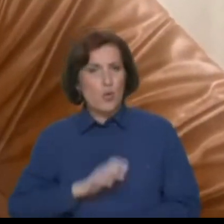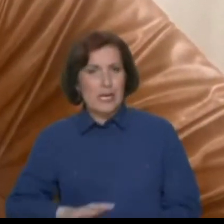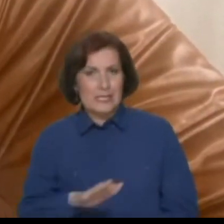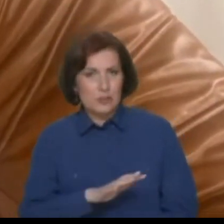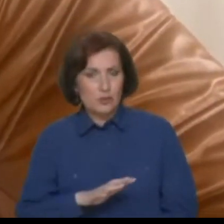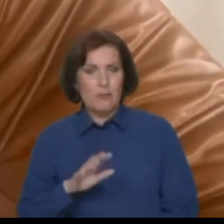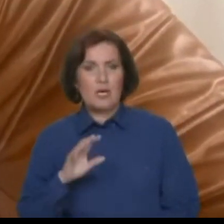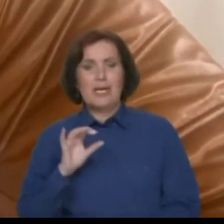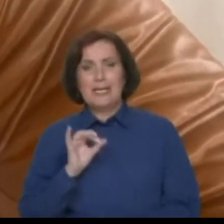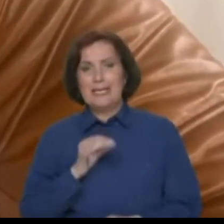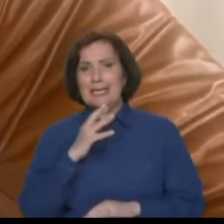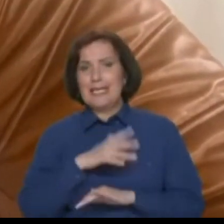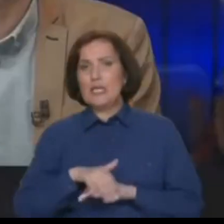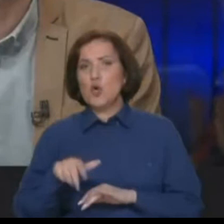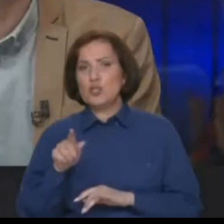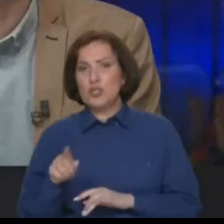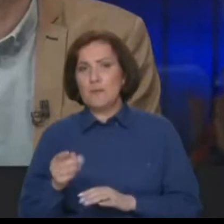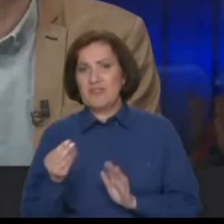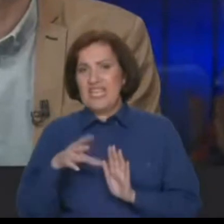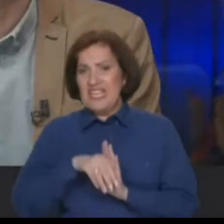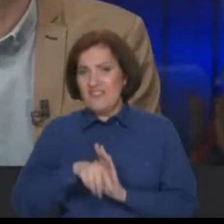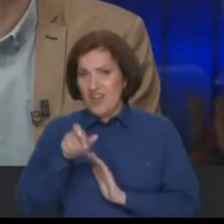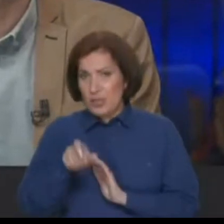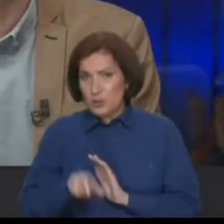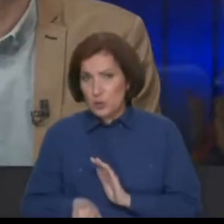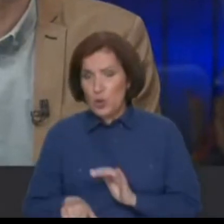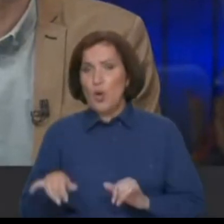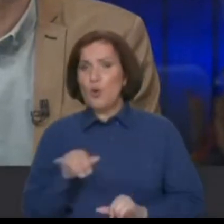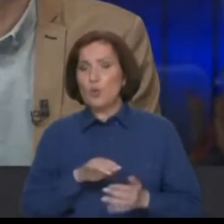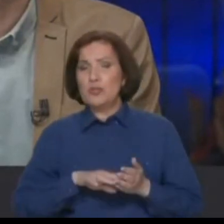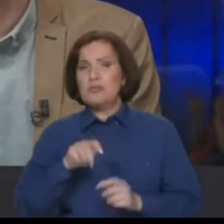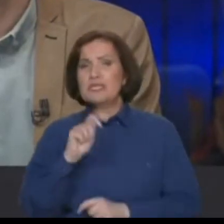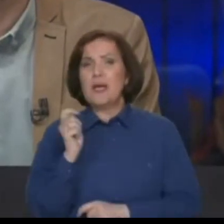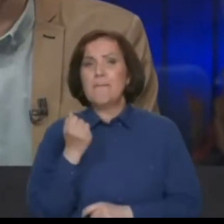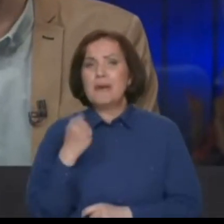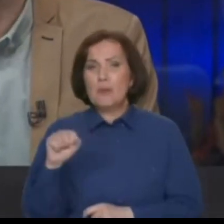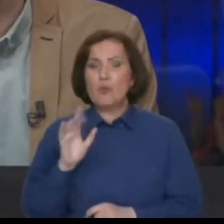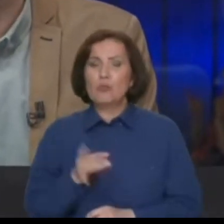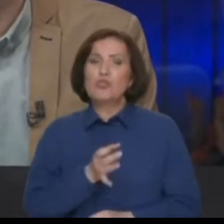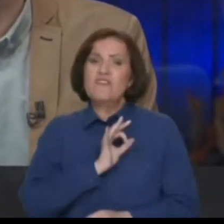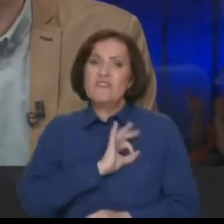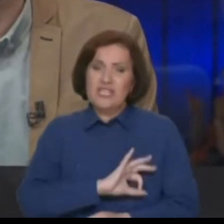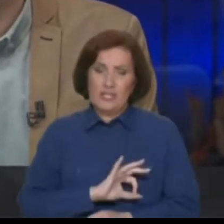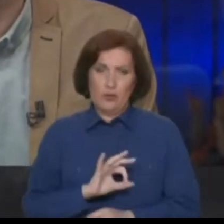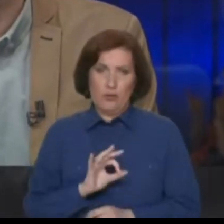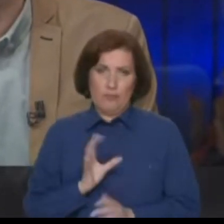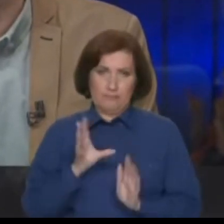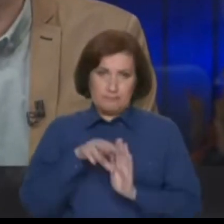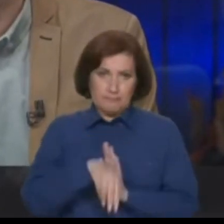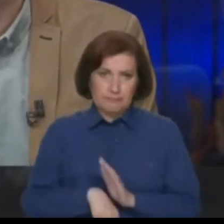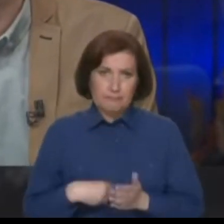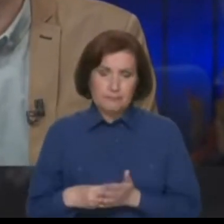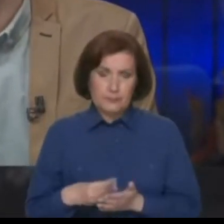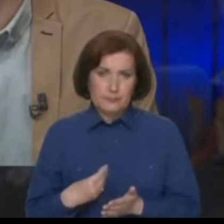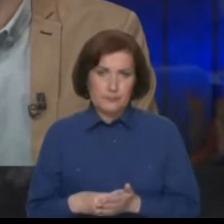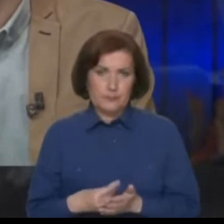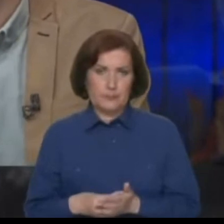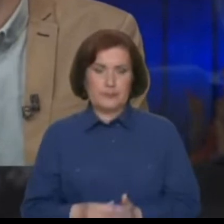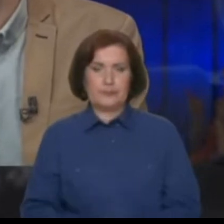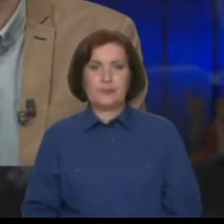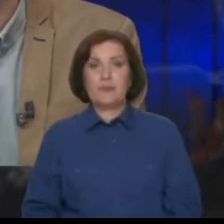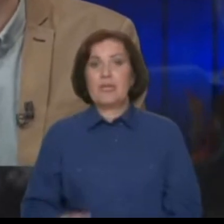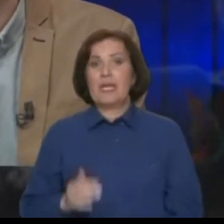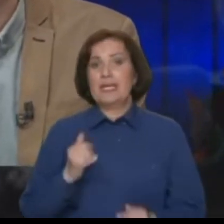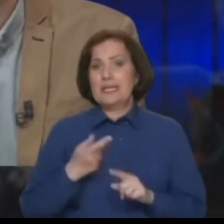українському, і іноземному інвестору, що сюди після перемоги буде вигідно приходити і вигідно буде вкладати сюди